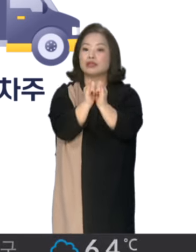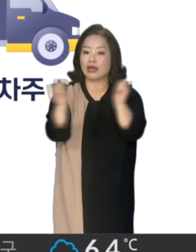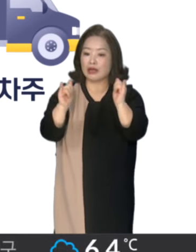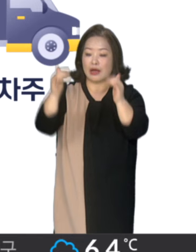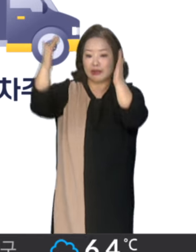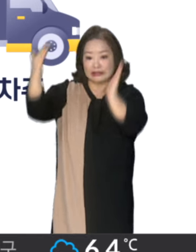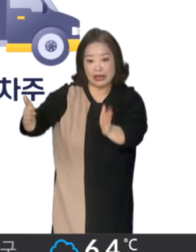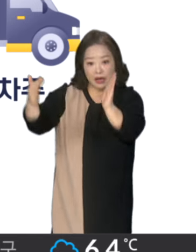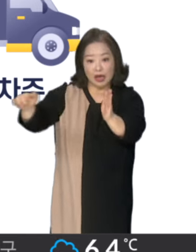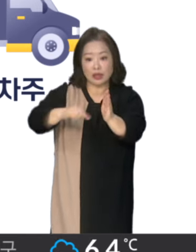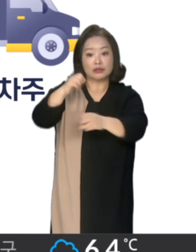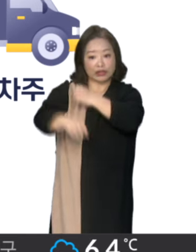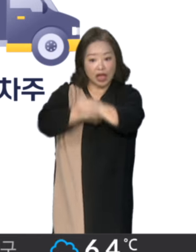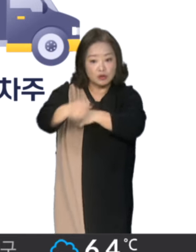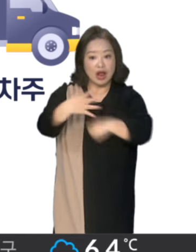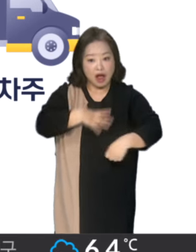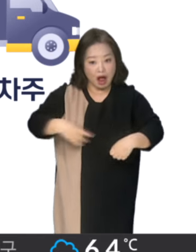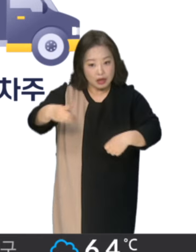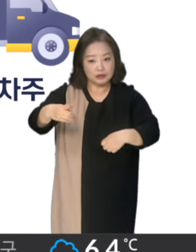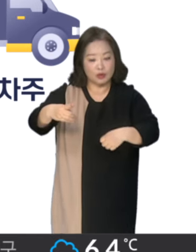설계되었습니다.정부지침에서는